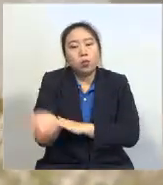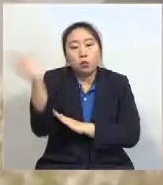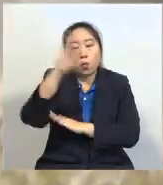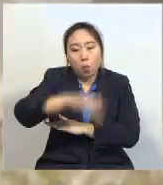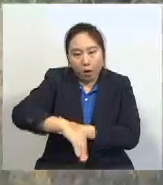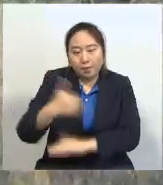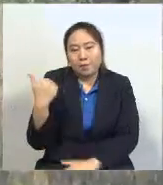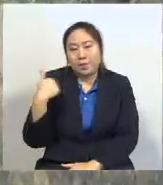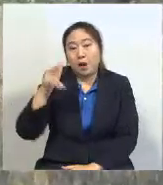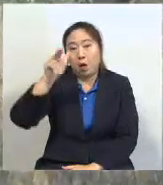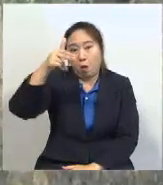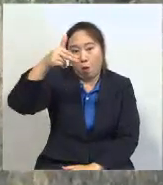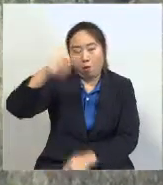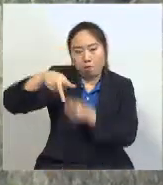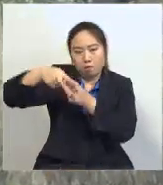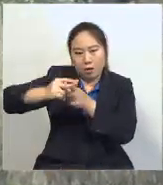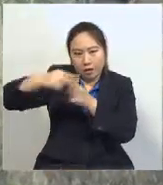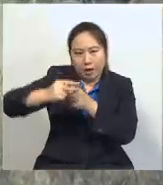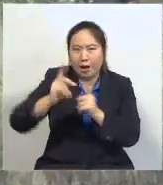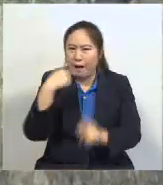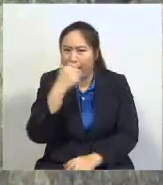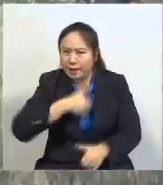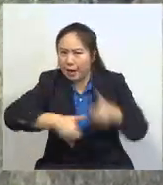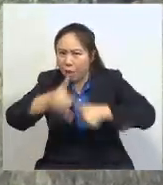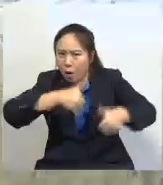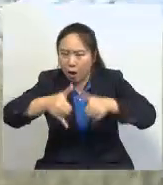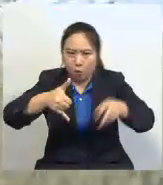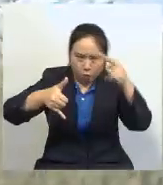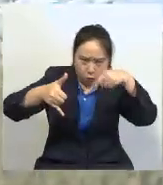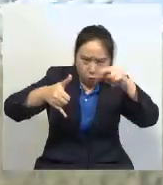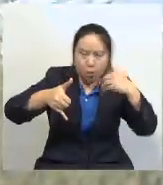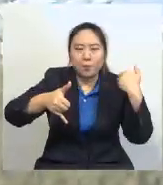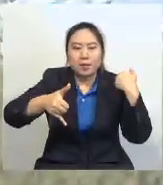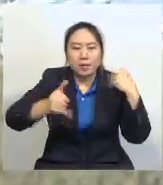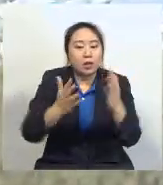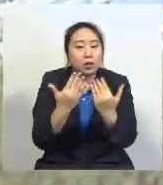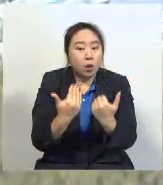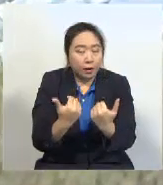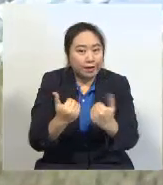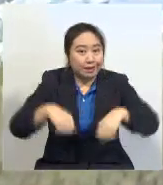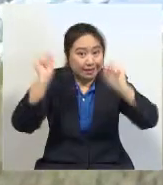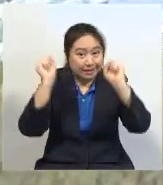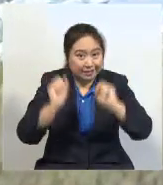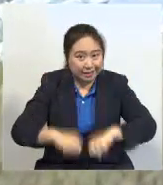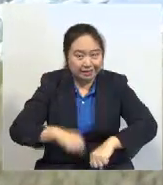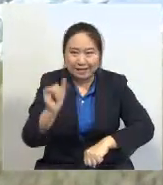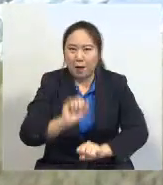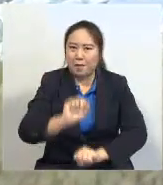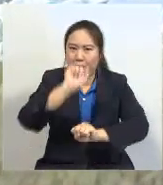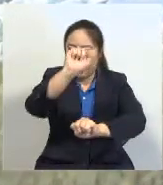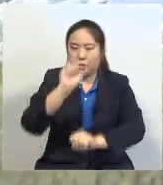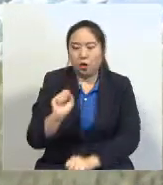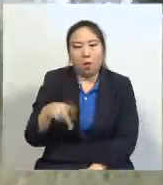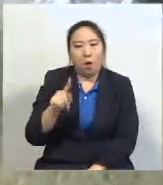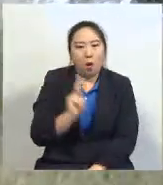บว่ามีการติดตั้งกล้องวงจรปิดไว้เพื่อตรวจสอบบุคคลเข้าออกฟาร์มด้วยซึ่งถือว่าขณะนี้ยังไม่มีการตัดสินใดๆจากคดีหรือว่าประกาศของทาง